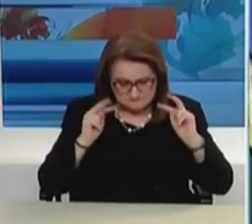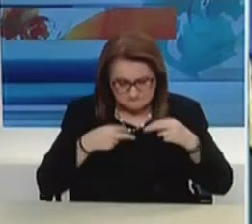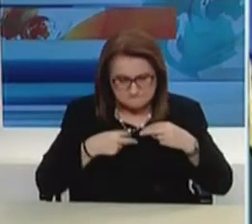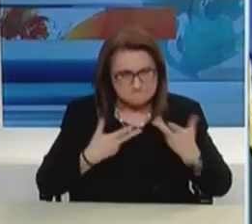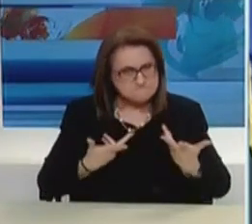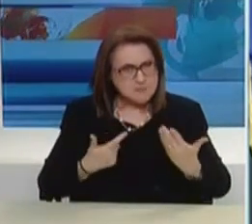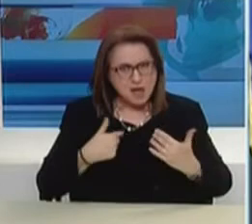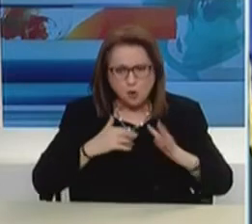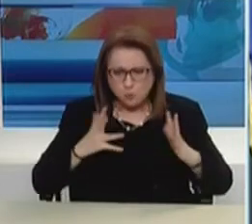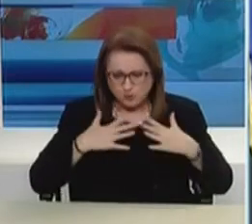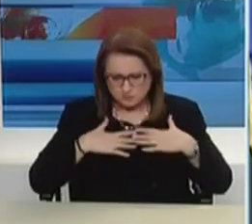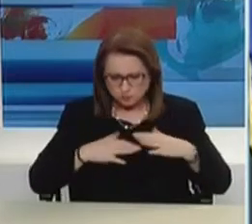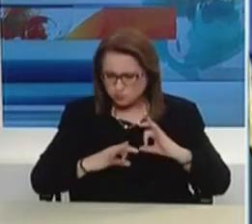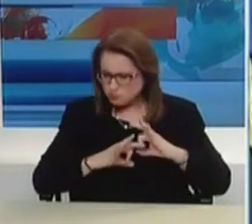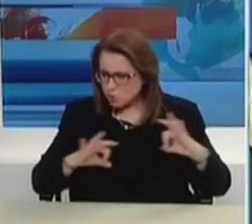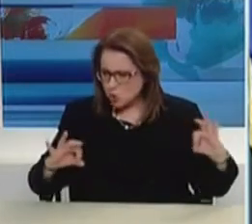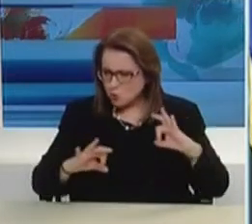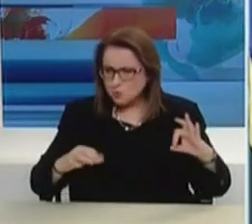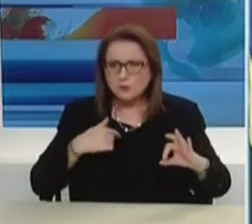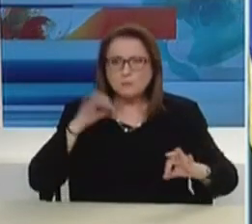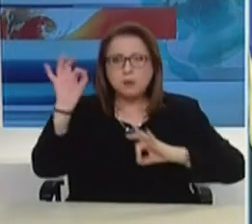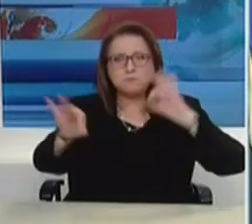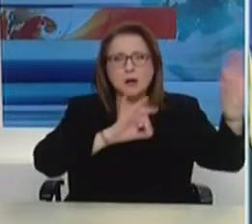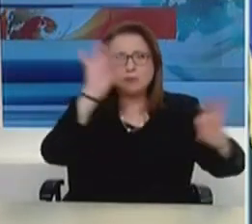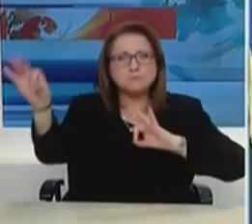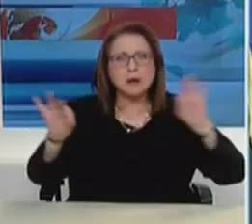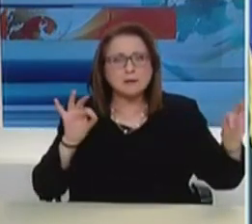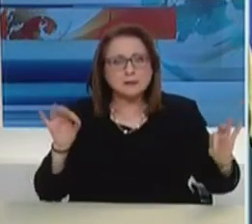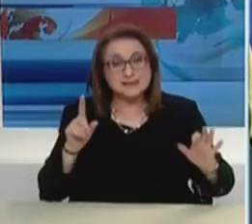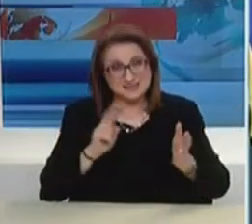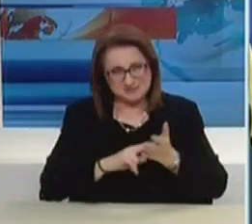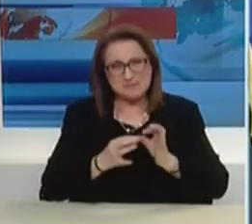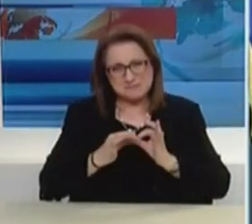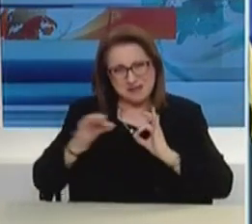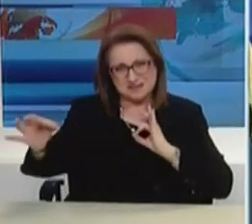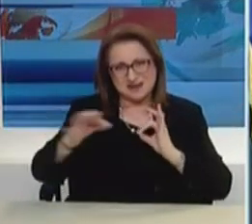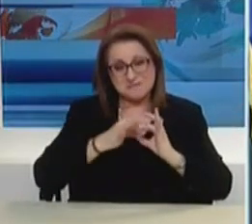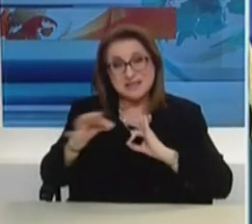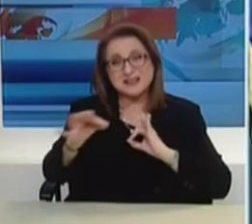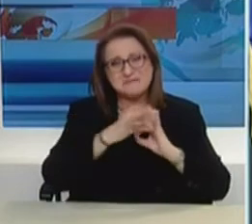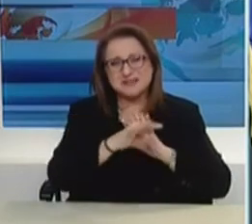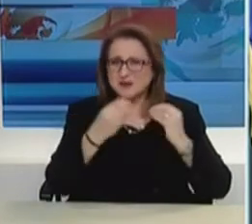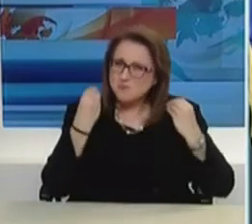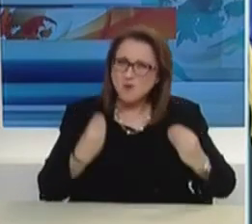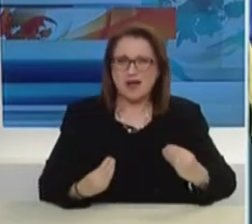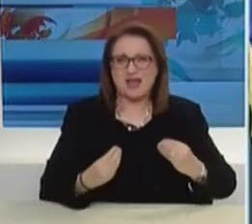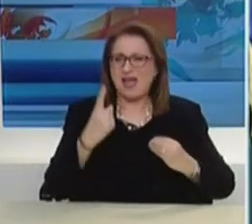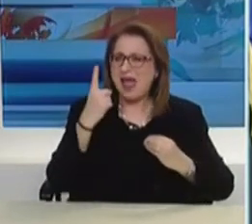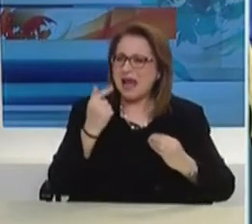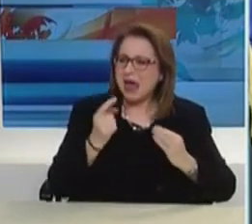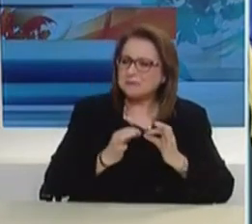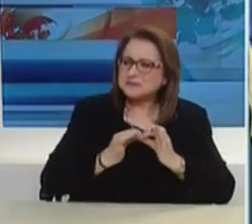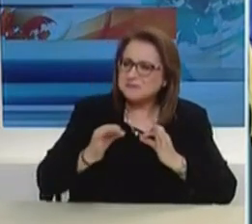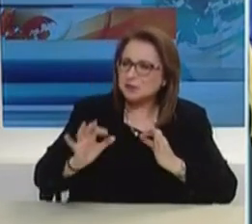μεταδώσω στο διπλανό μου. Άρα πρέπει να τηρήσω τα μέτρα. Είναι κρίσιμες αυτές οι εβδομάδες για να ζήσουμε ένα